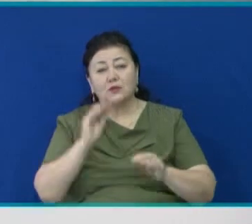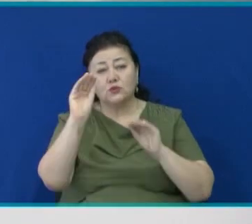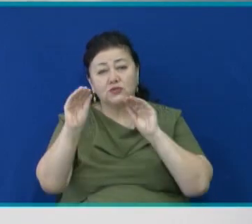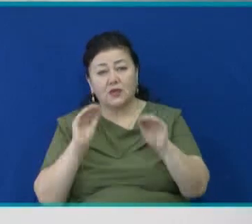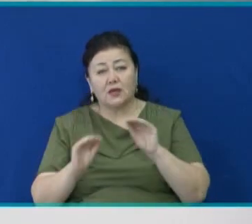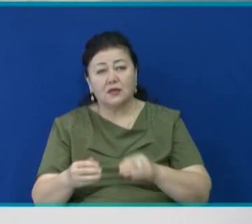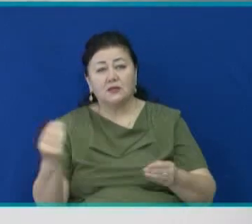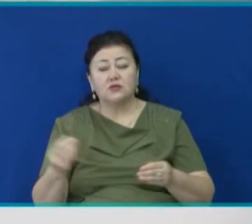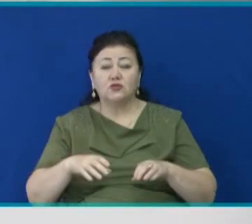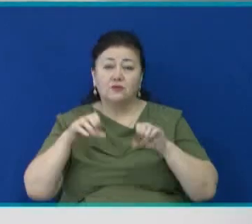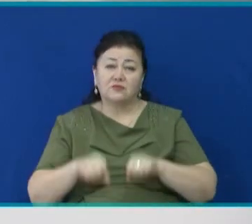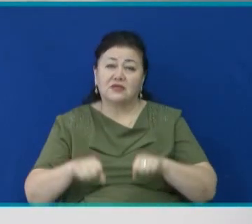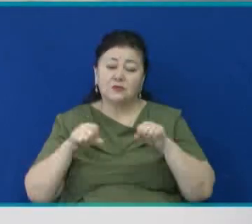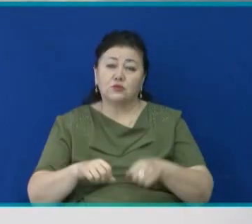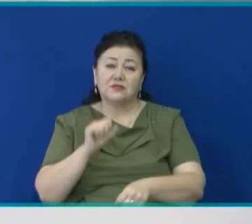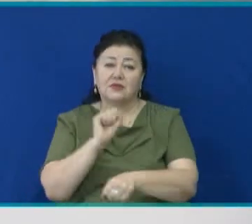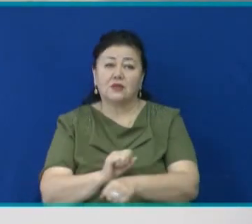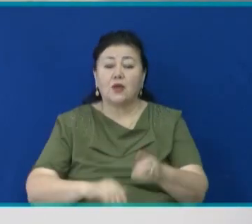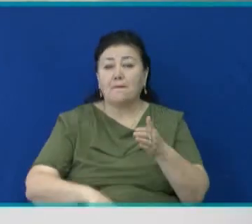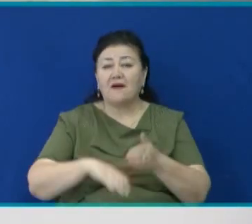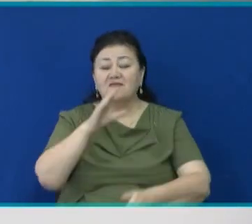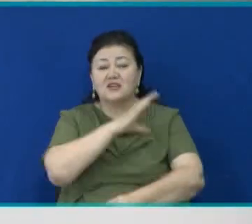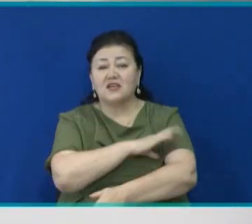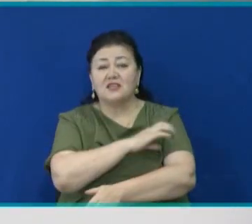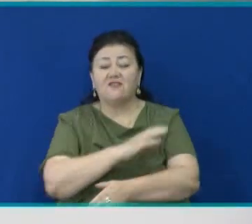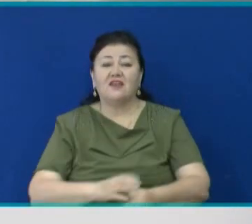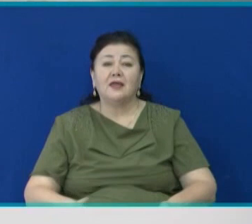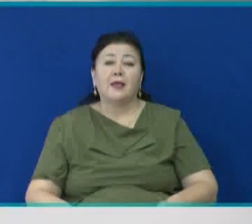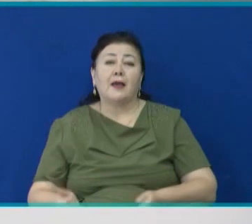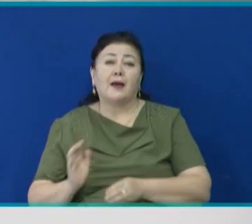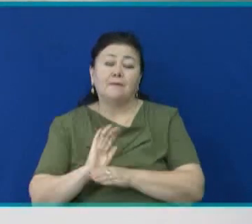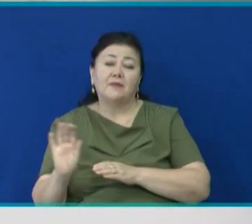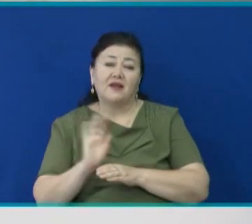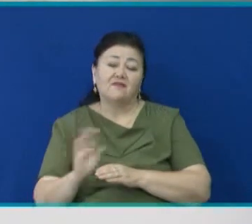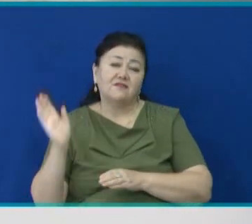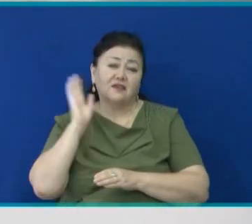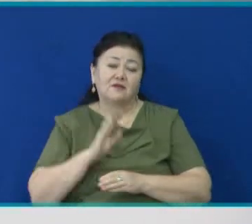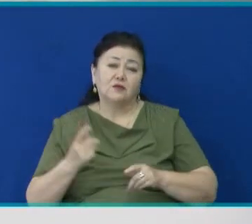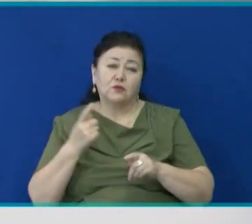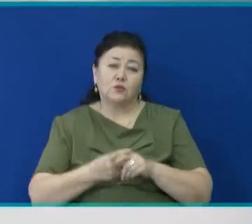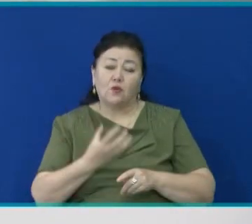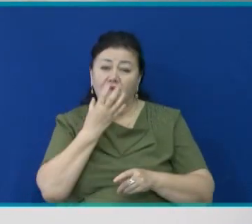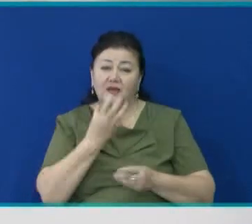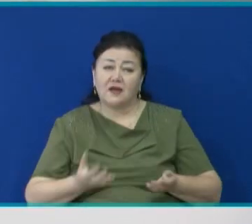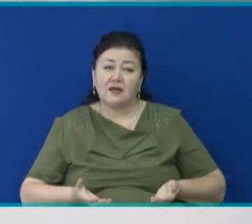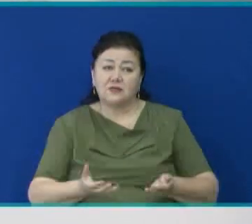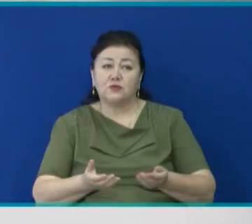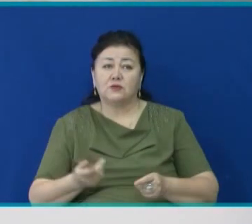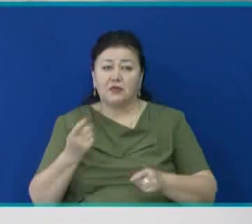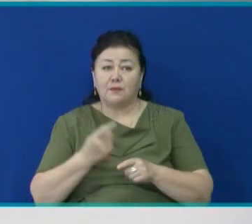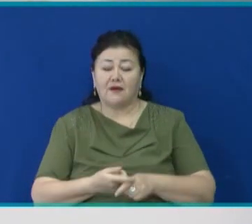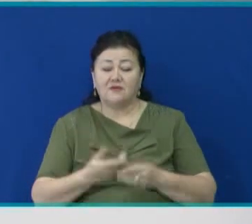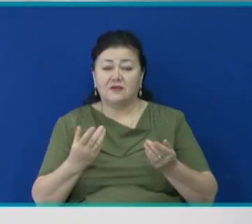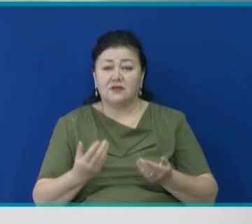была установлена насосная станция, повышающая давление подачи воды. Будет добавлен новый котел. Два из них будут работать.